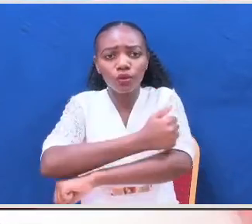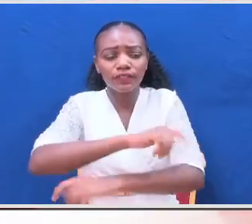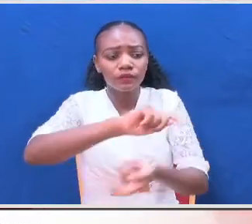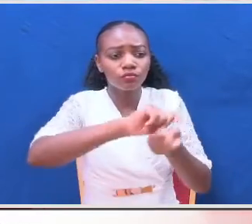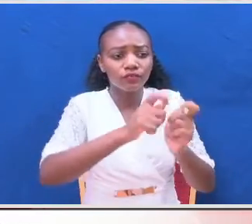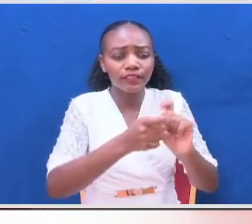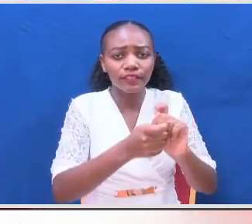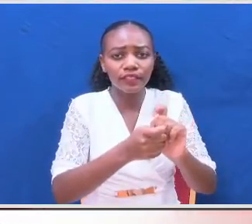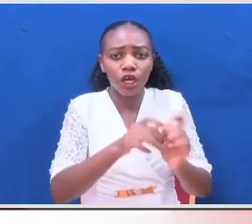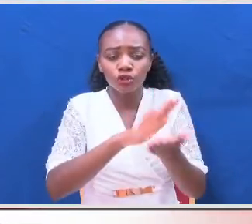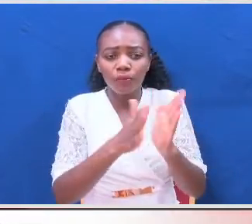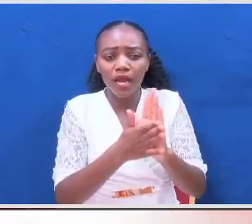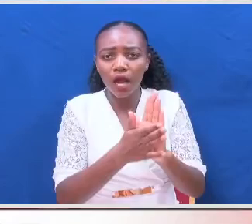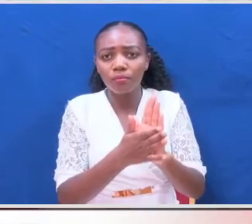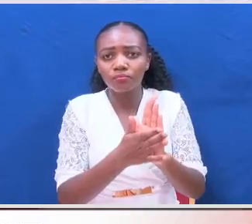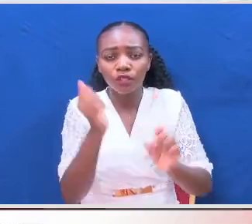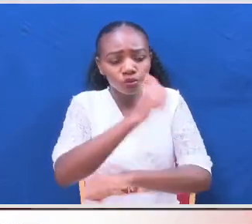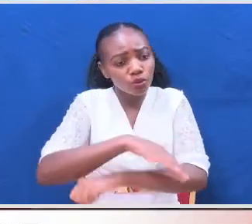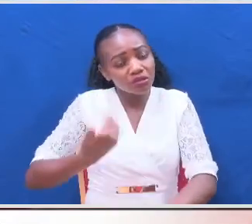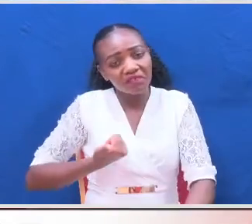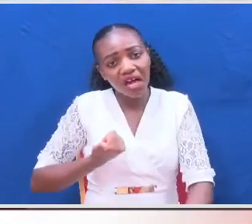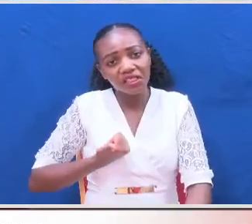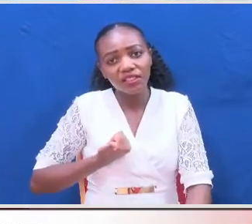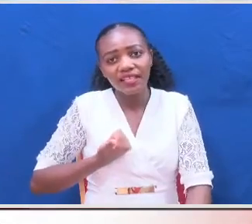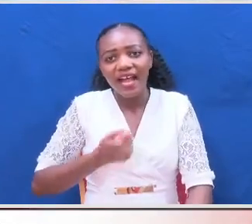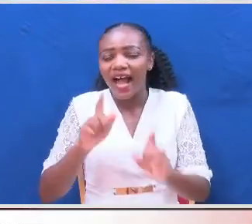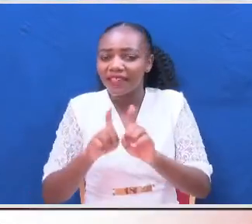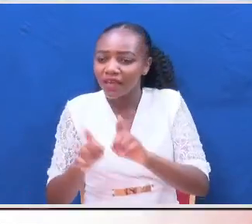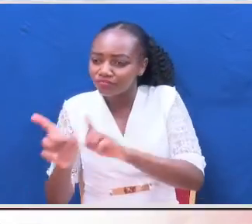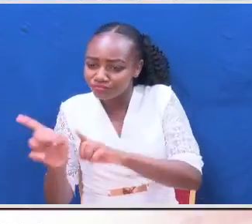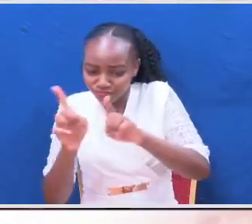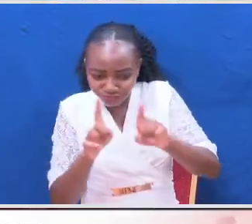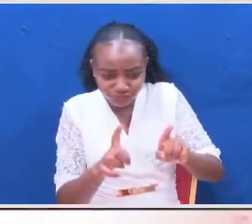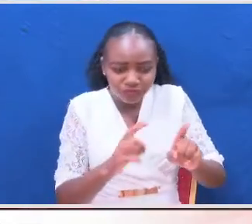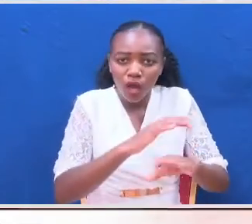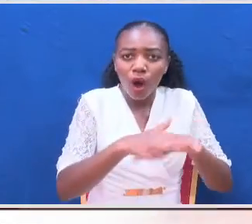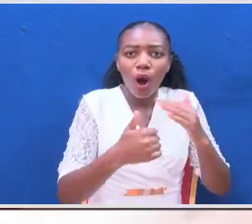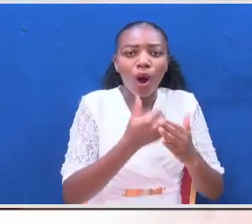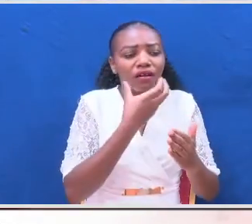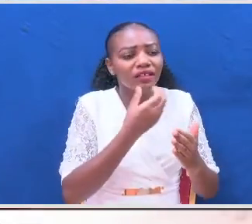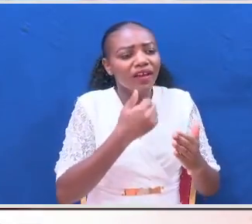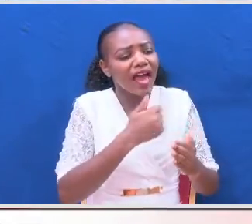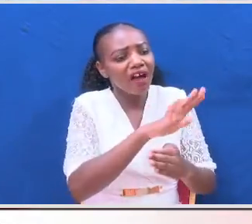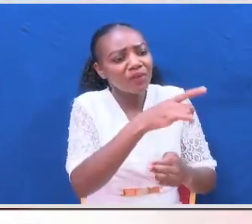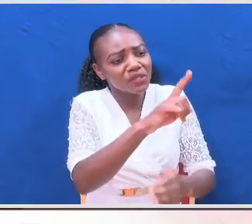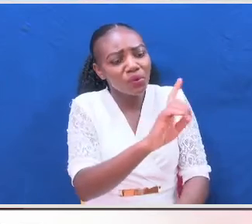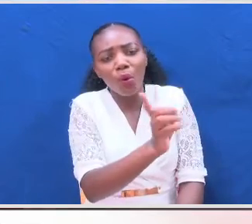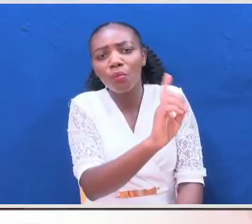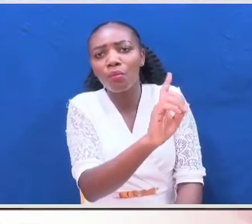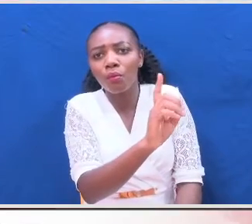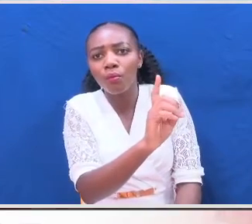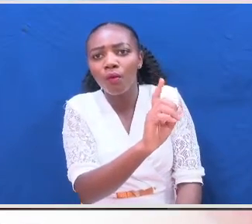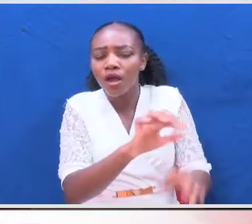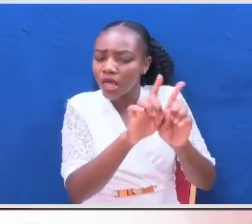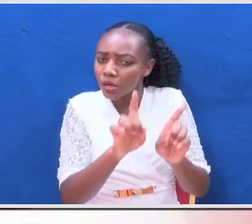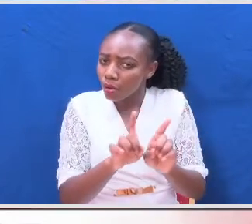zimebadilishwa kuwa shule za wasichana. Akakuta hapa vijana wote hawana mahali pa kwenda. Kutokana